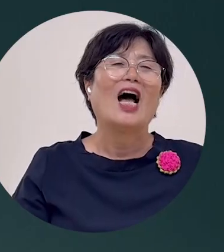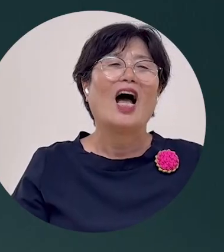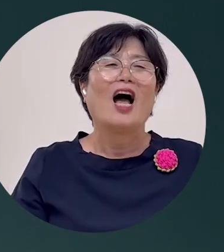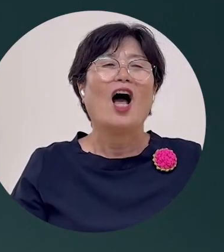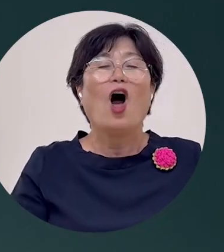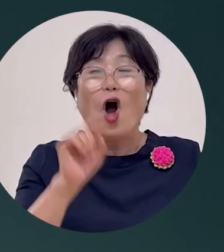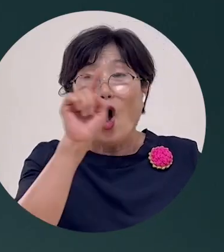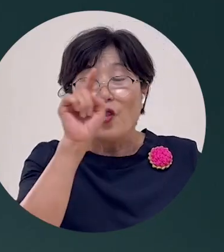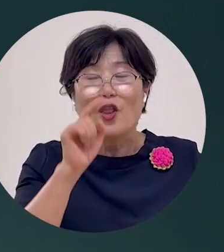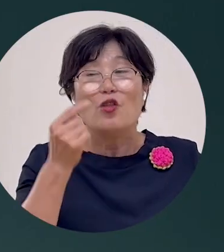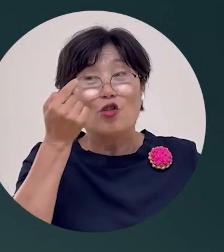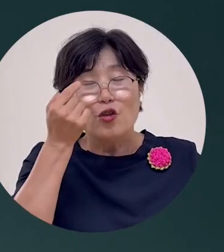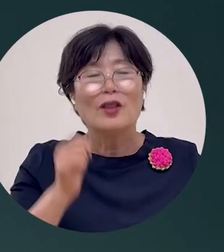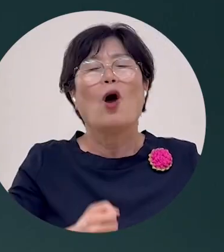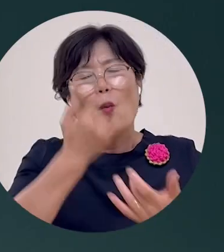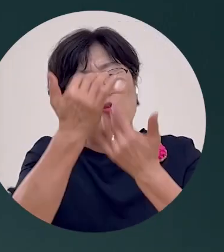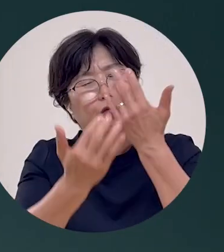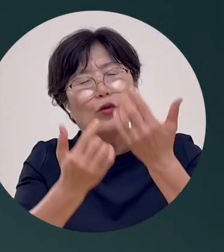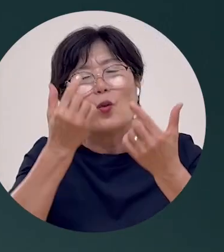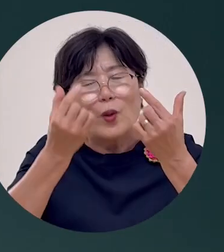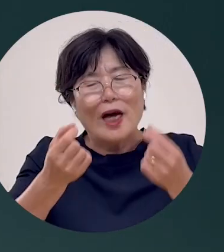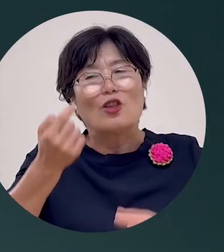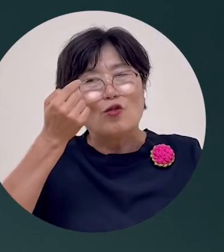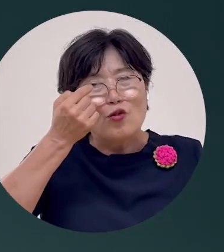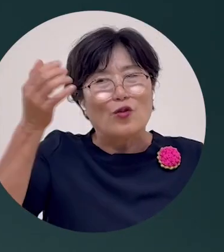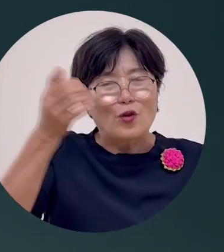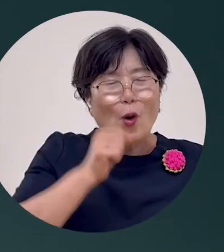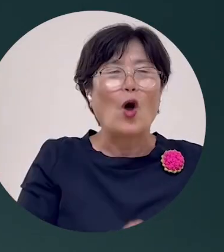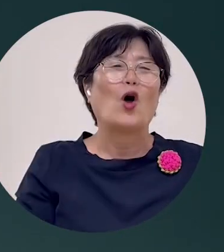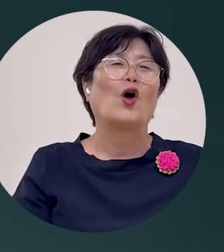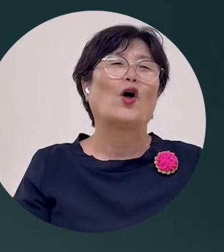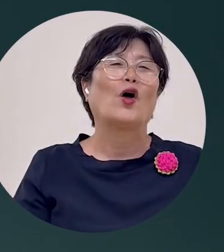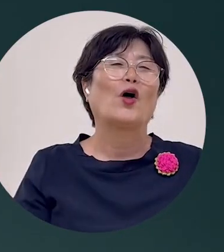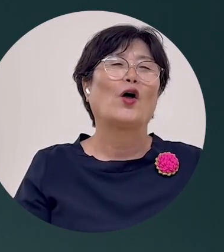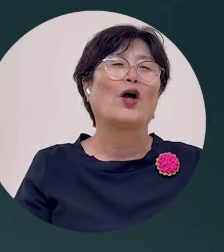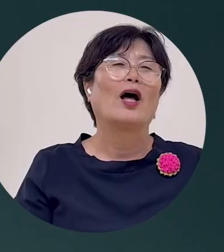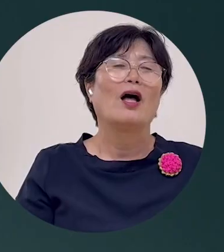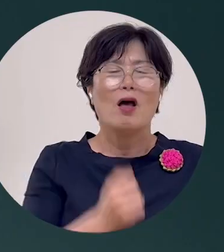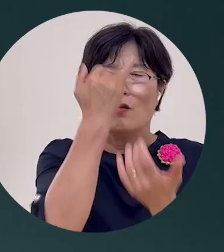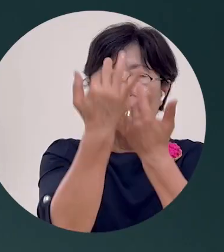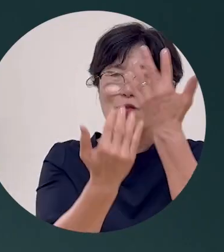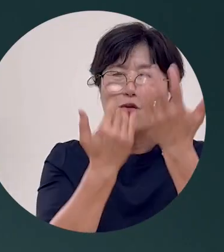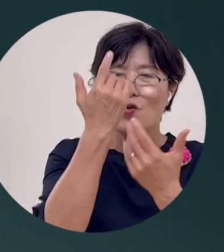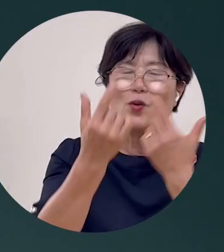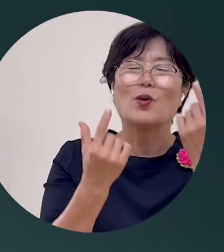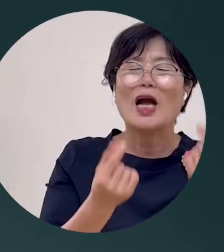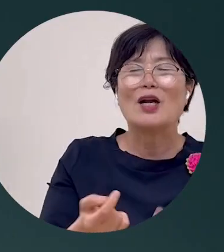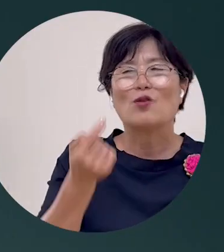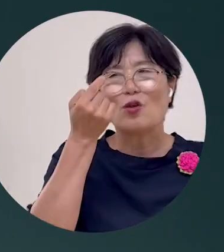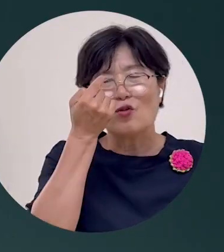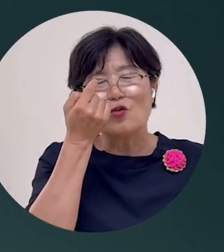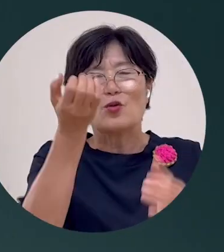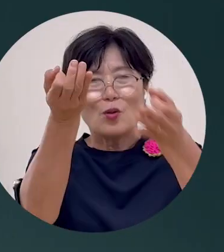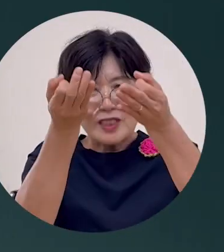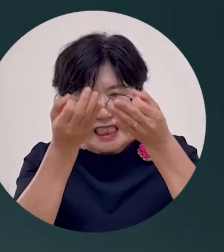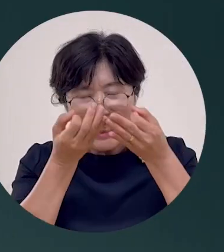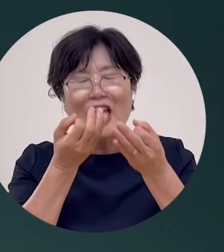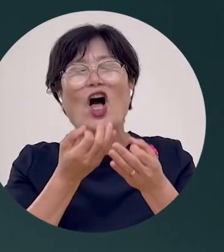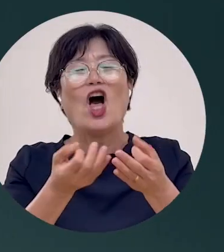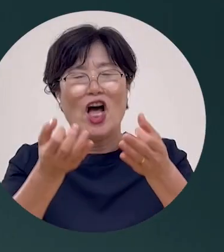어떤 눈동자라요? 불꽃 같은 눈동자로. 우리 불꽃 같은 눈동자로 지켜주십시오.